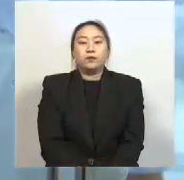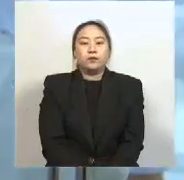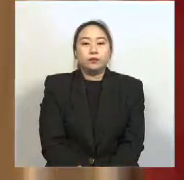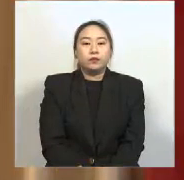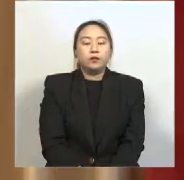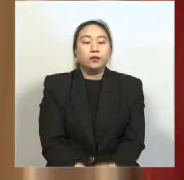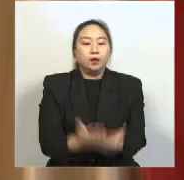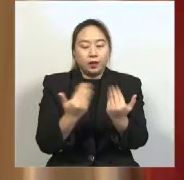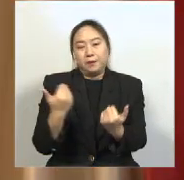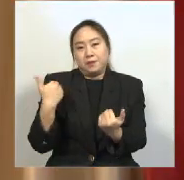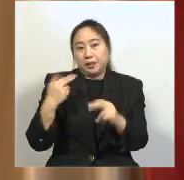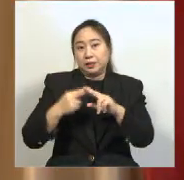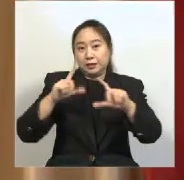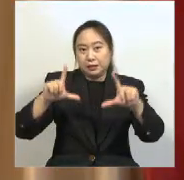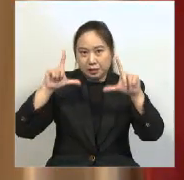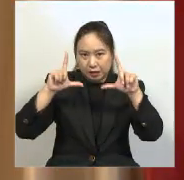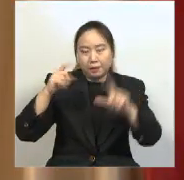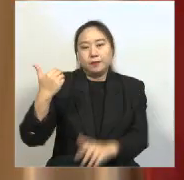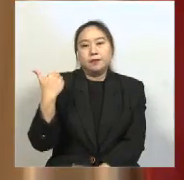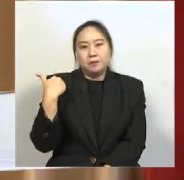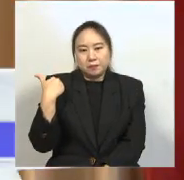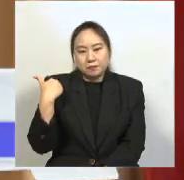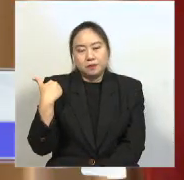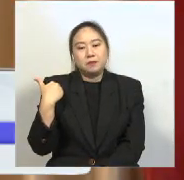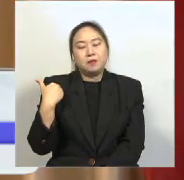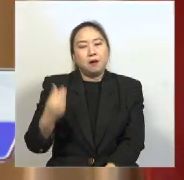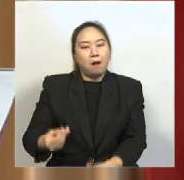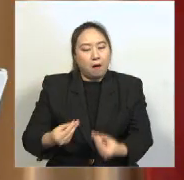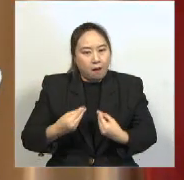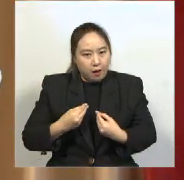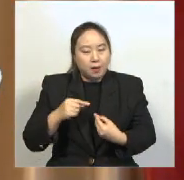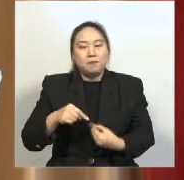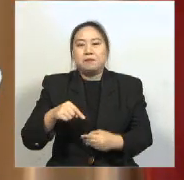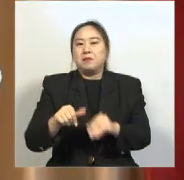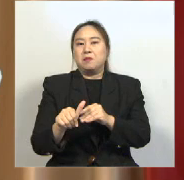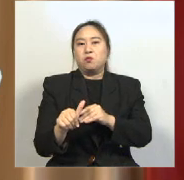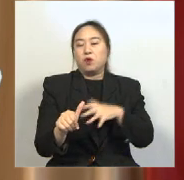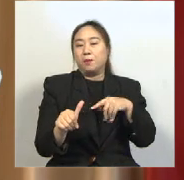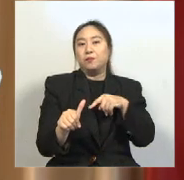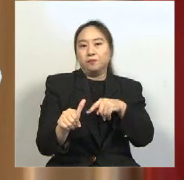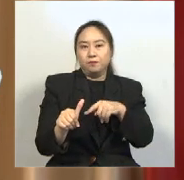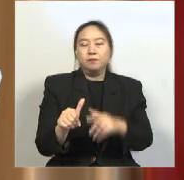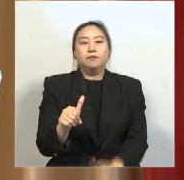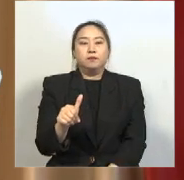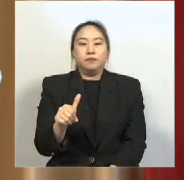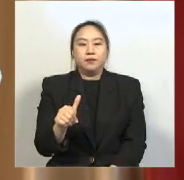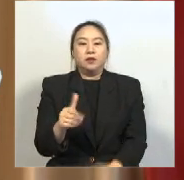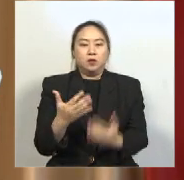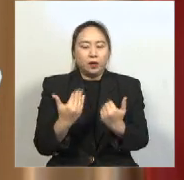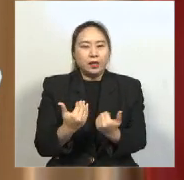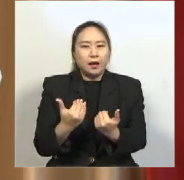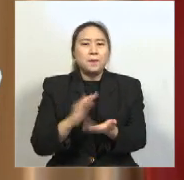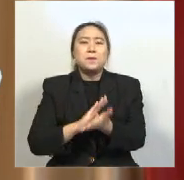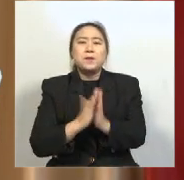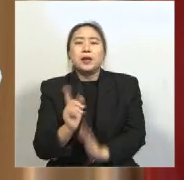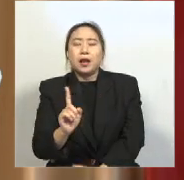ได้รับชื่อเสียงในการถูกยกให้เป็นประเทศชั้นนำประเทศผู้นำในการเปลี่ยนแปลงในเรื่องของการ